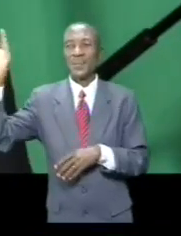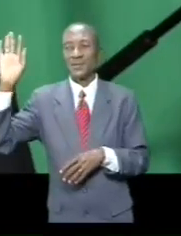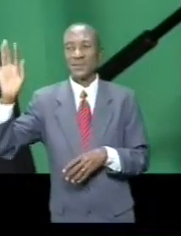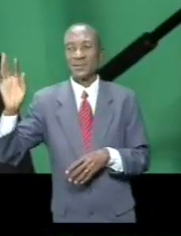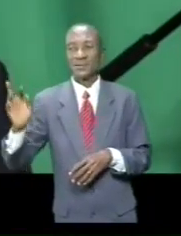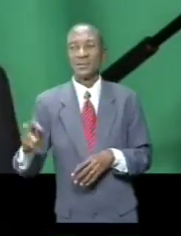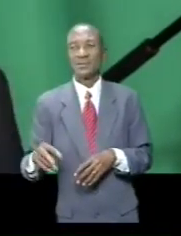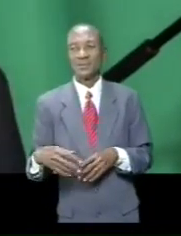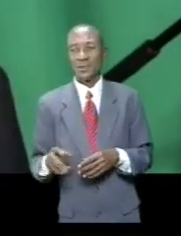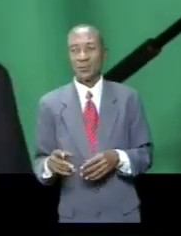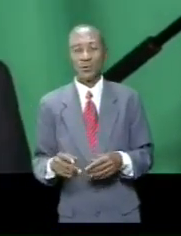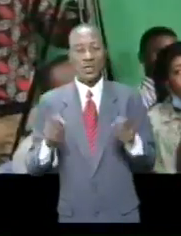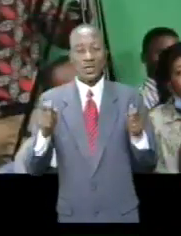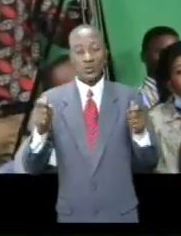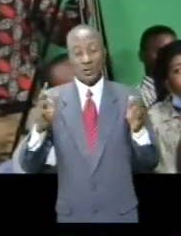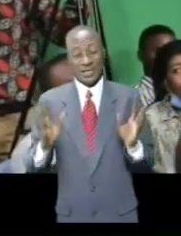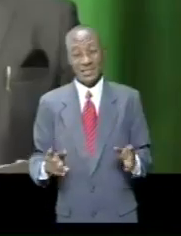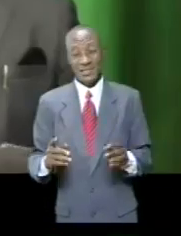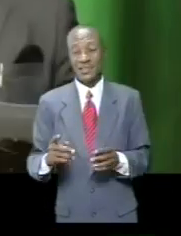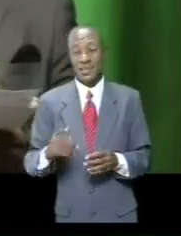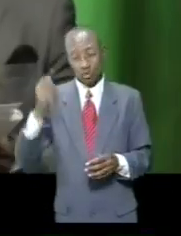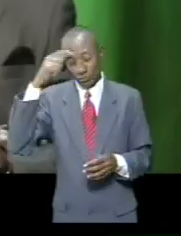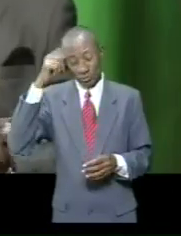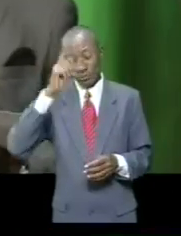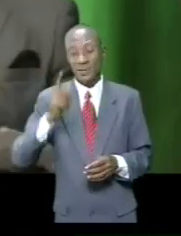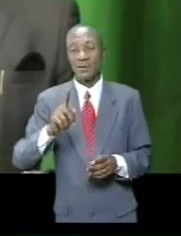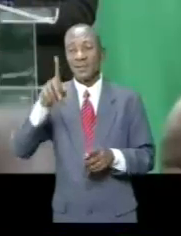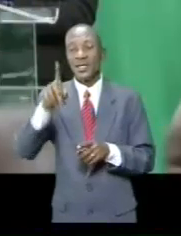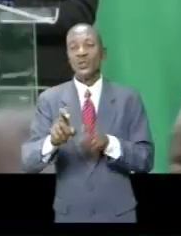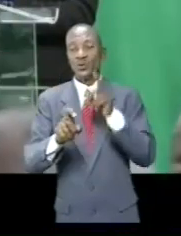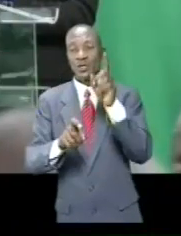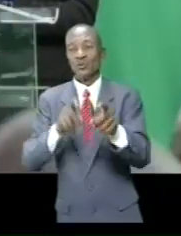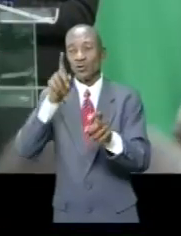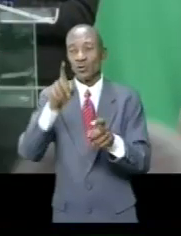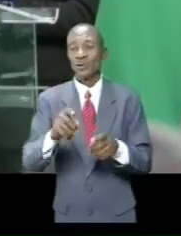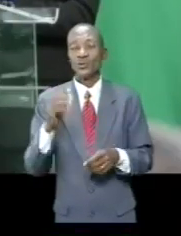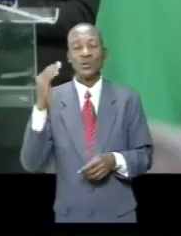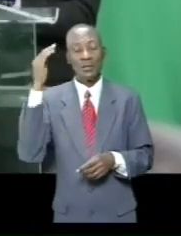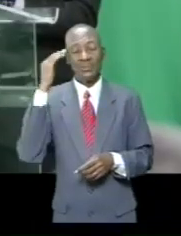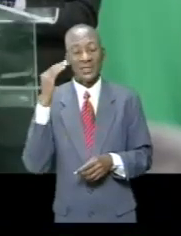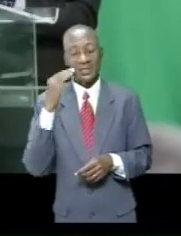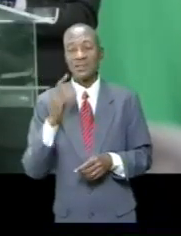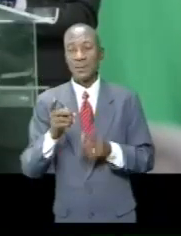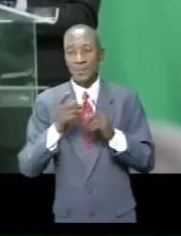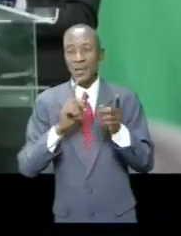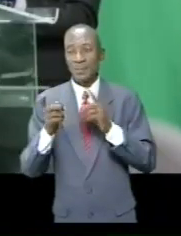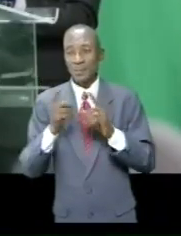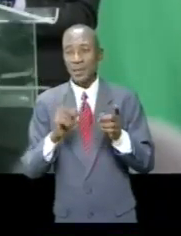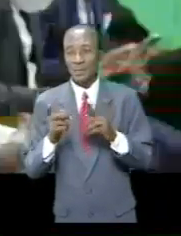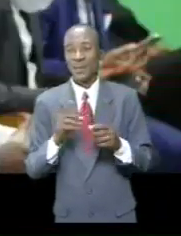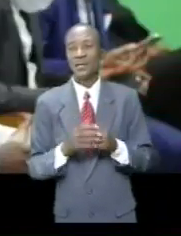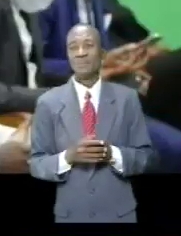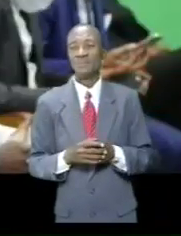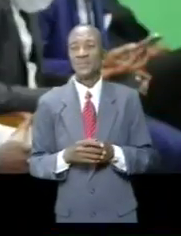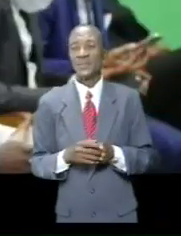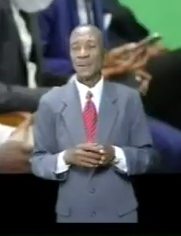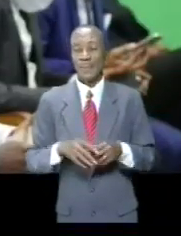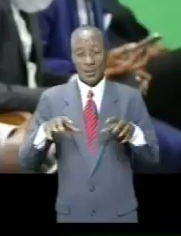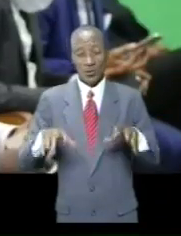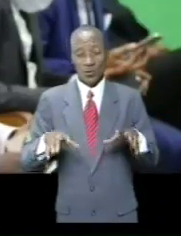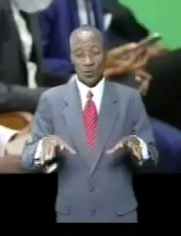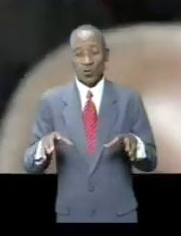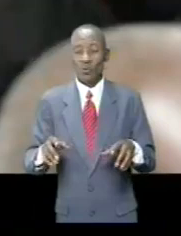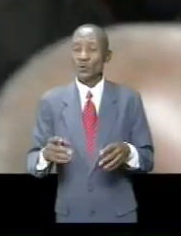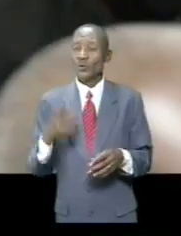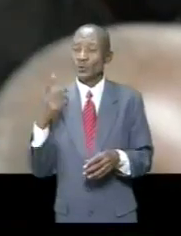entre le journaliste et le ministre d'État, porte-parole du gouvernement. Pour le porte-parole du gouvernement, la RDC, en choisissant la voie diplomatique,